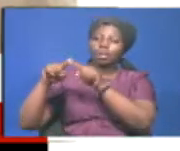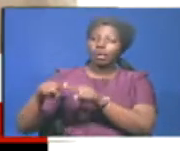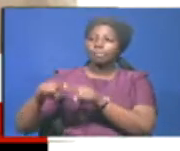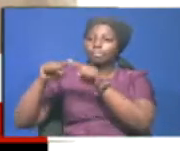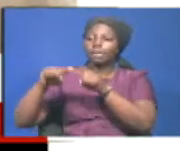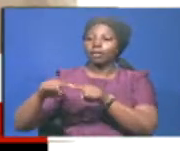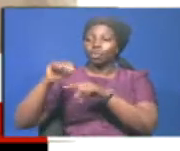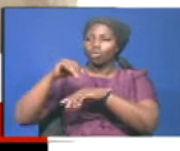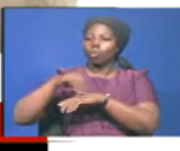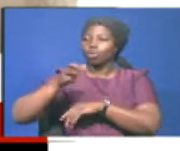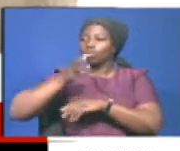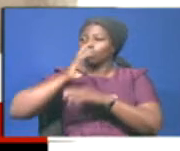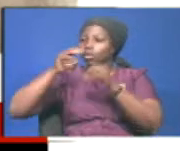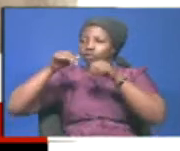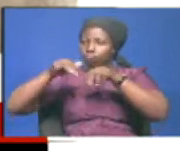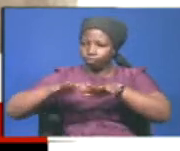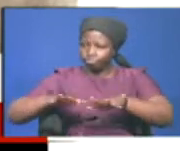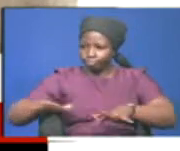bahari na